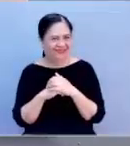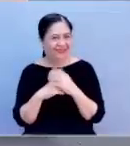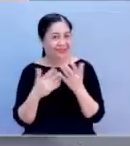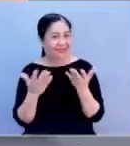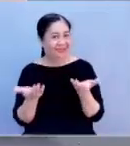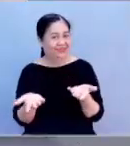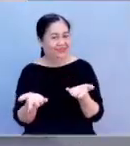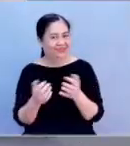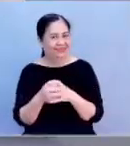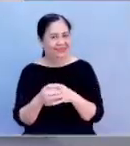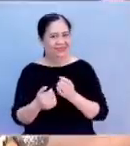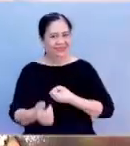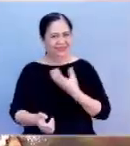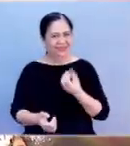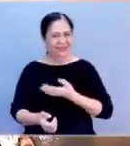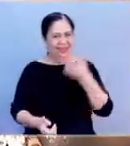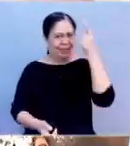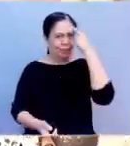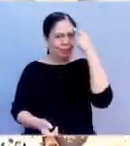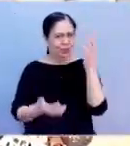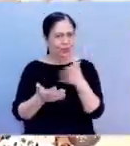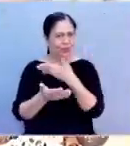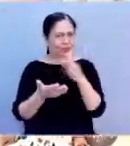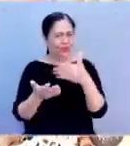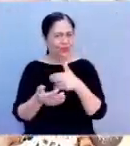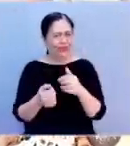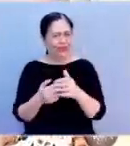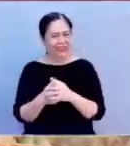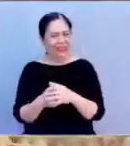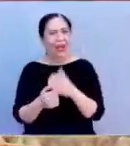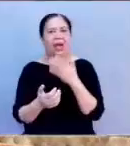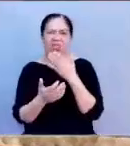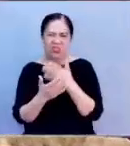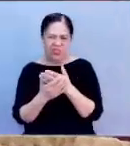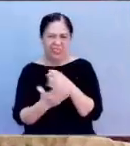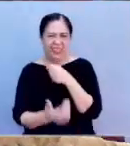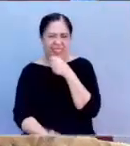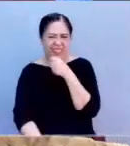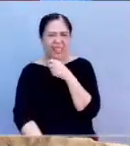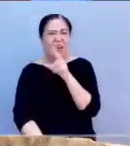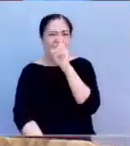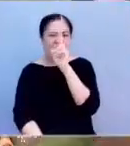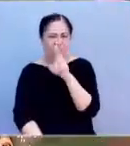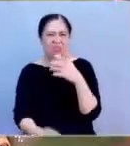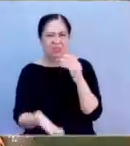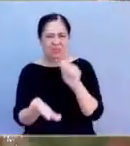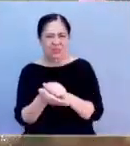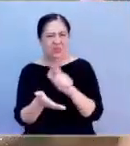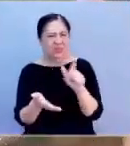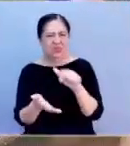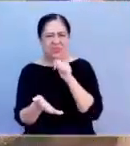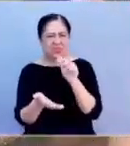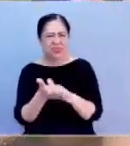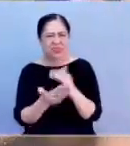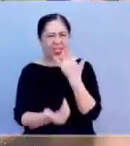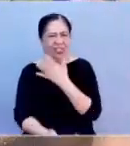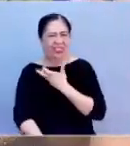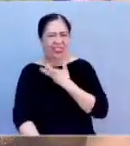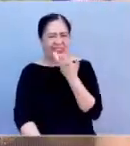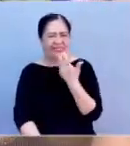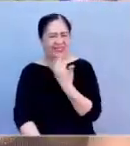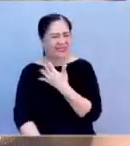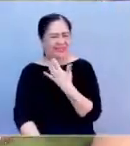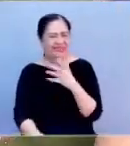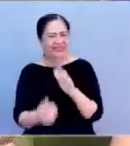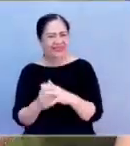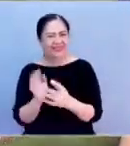Malagtasan pala. Kala ko pala. Buti na lang use ang pork na. Buti, gwapo nito ang guest natin. Okay, yan ang ibibida na ng ating guest ngayon